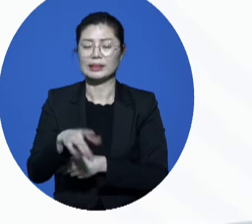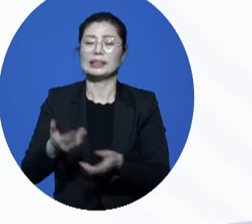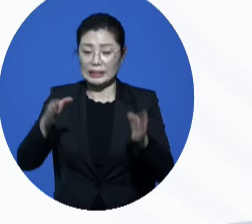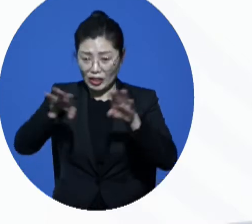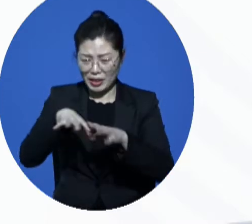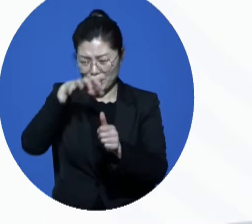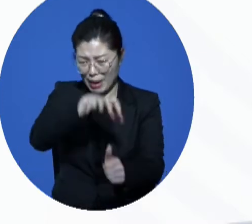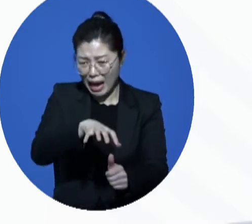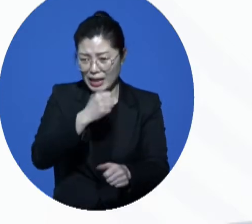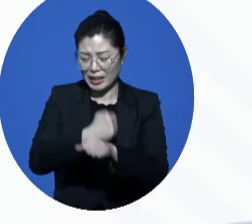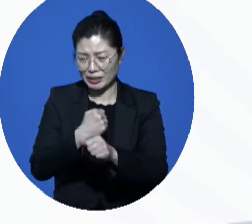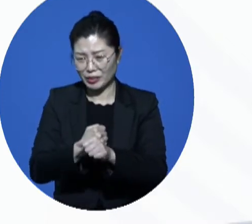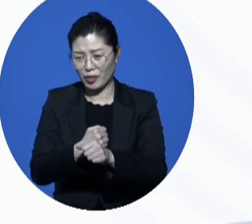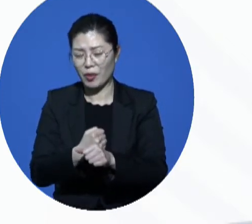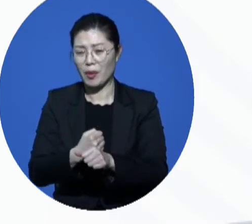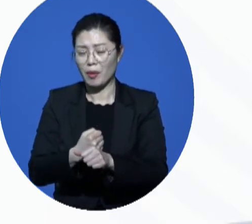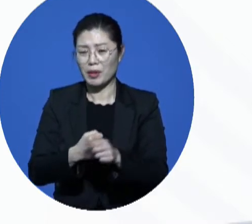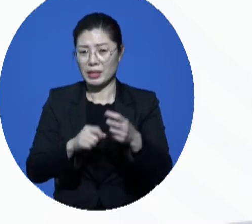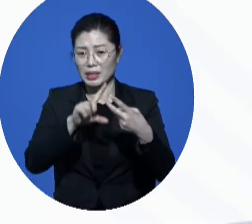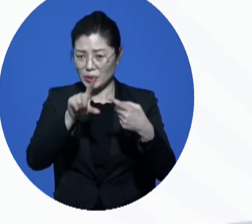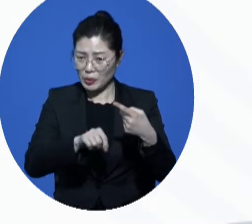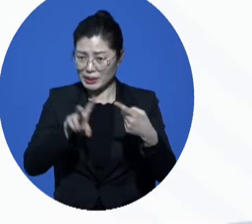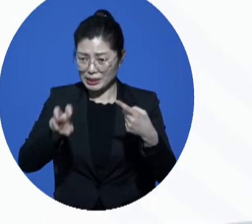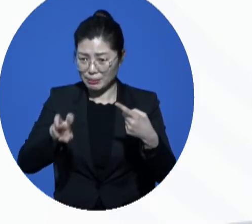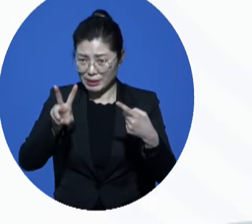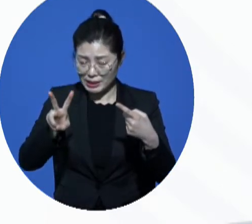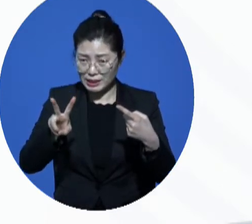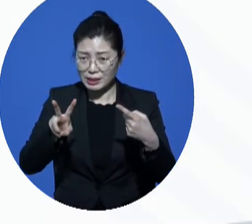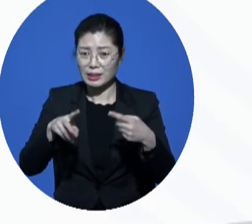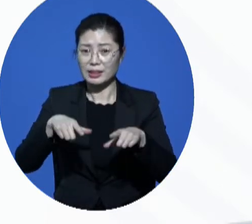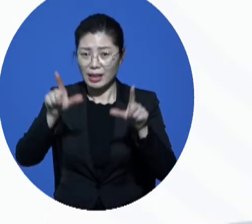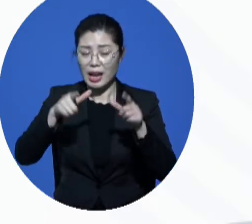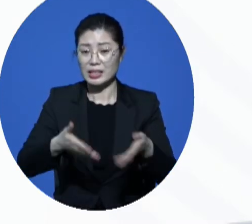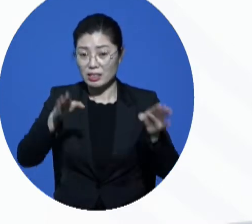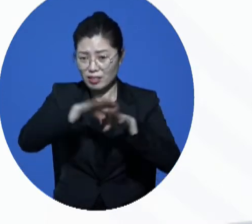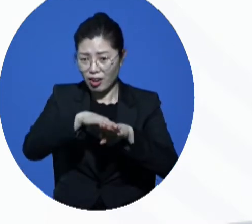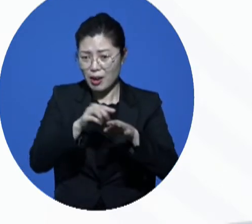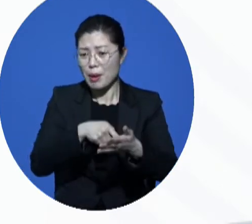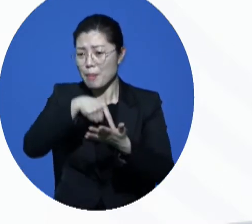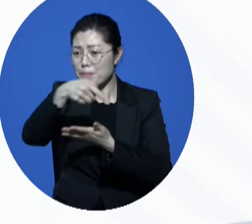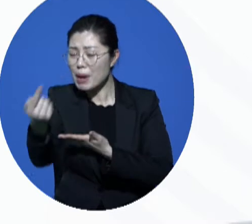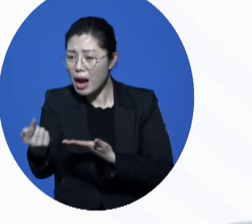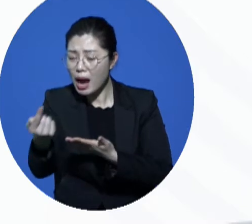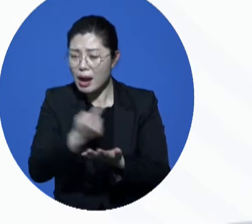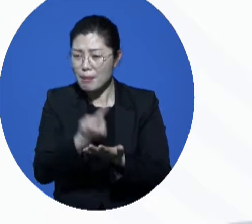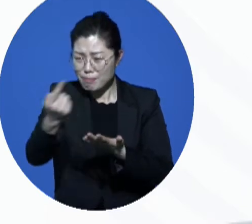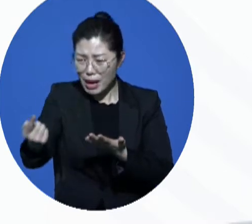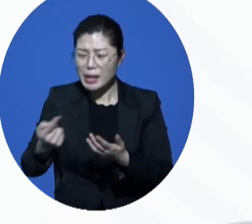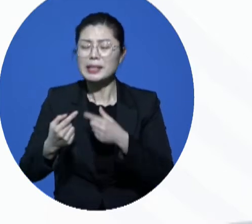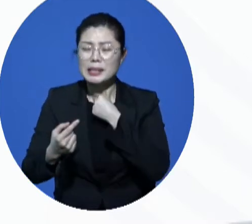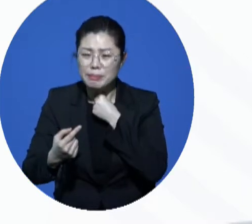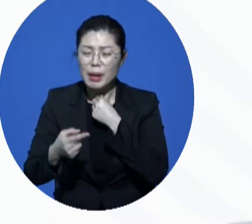됩니다. 그러니까 2월 22일에 본인이 시설 밖으로 나가고 싶다라는 편지를 써서 장애여성